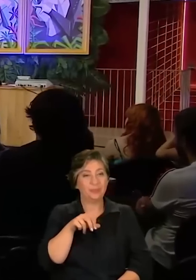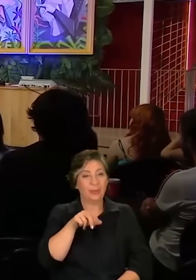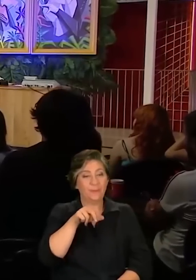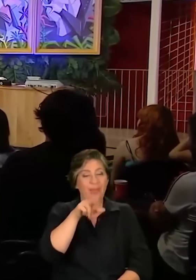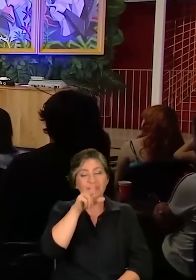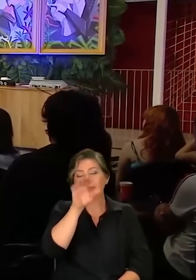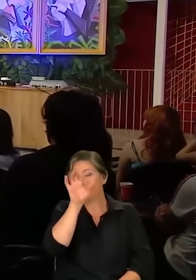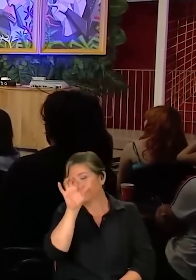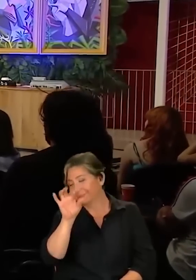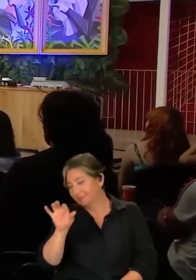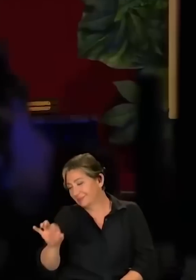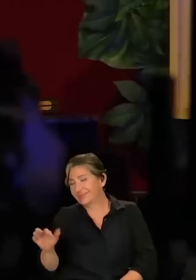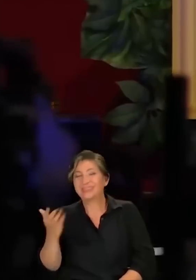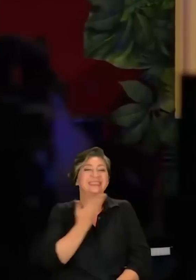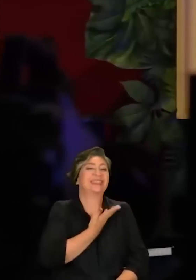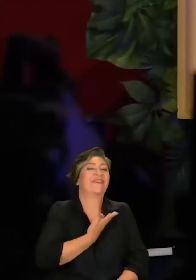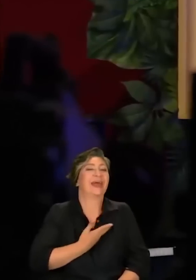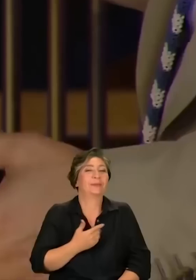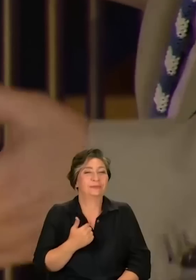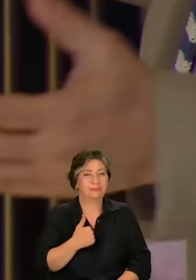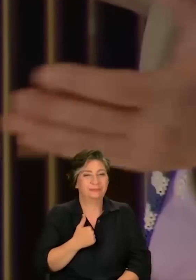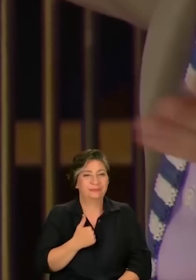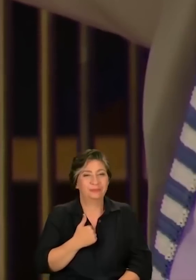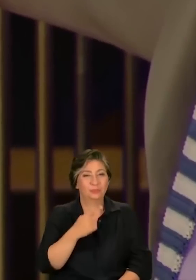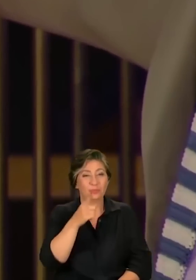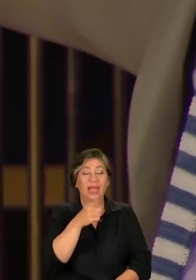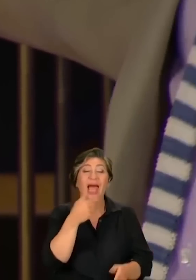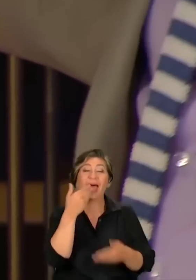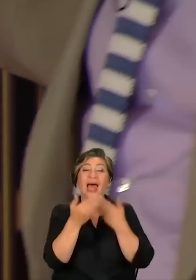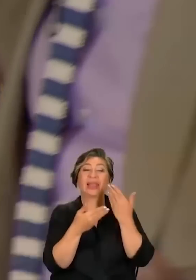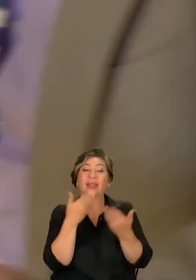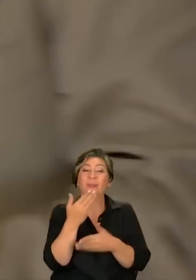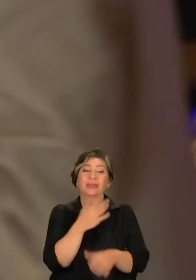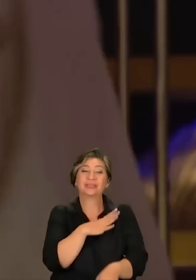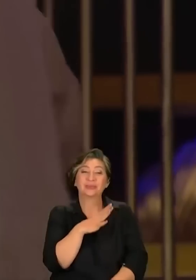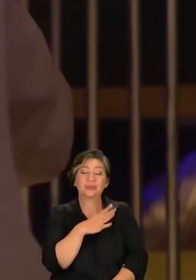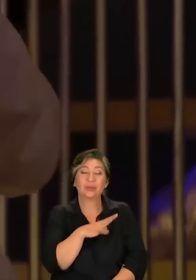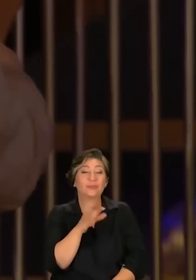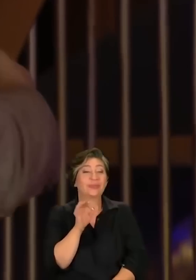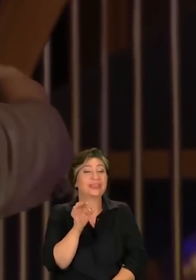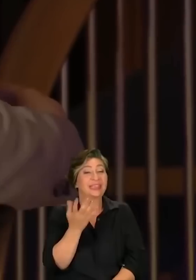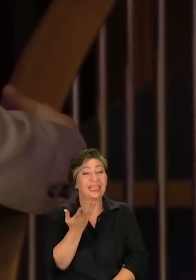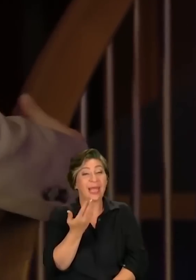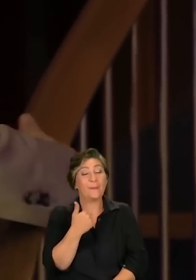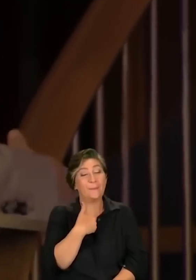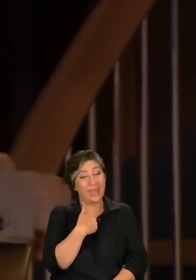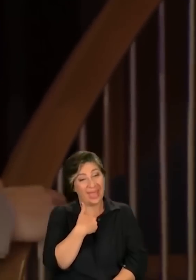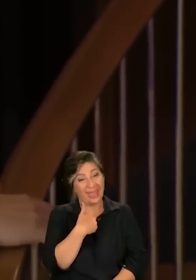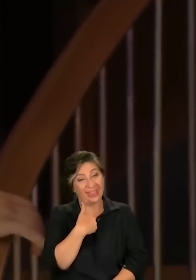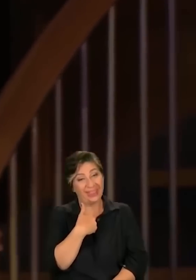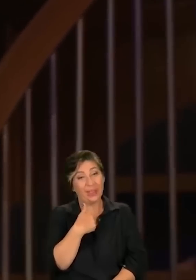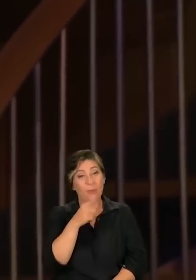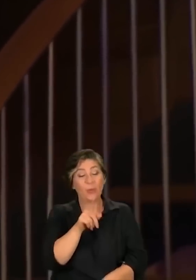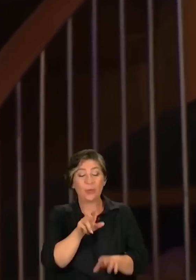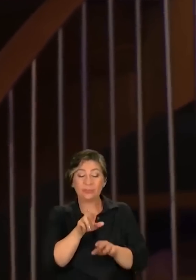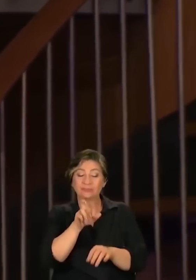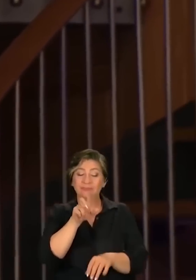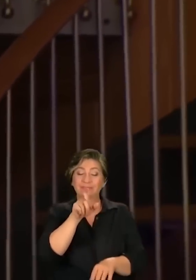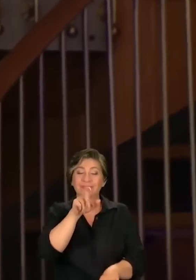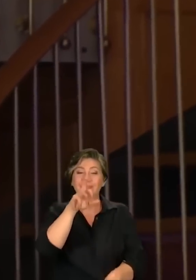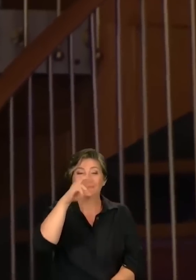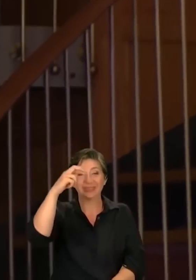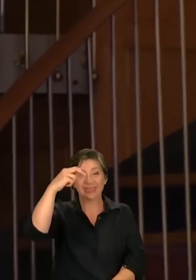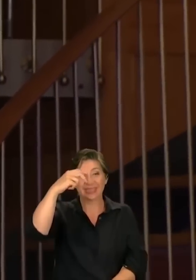merdiven trabzanı severim. Bunu size anlatmak istiyorum. Çünkü mesela ben bu